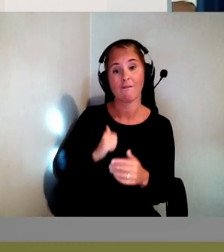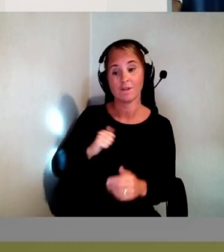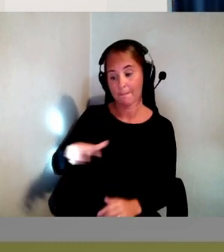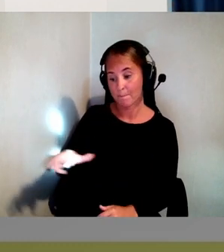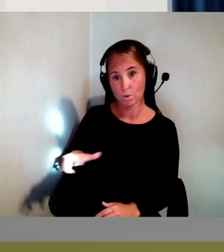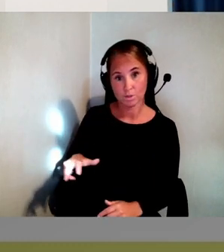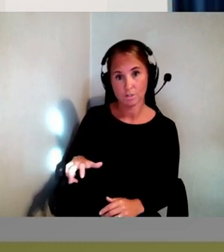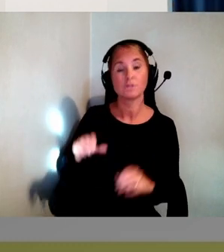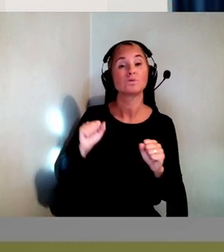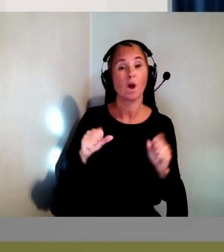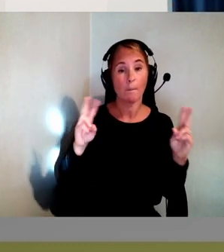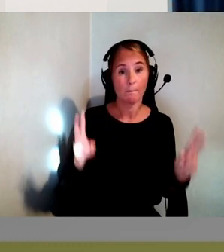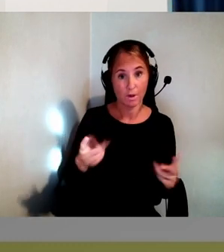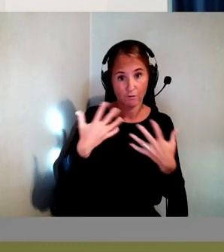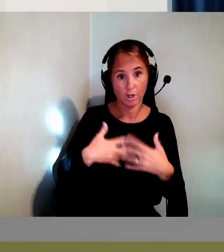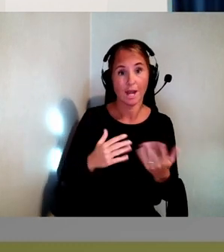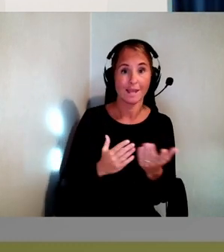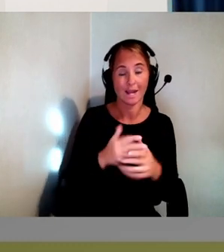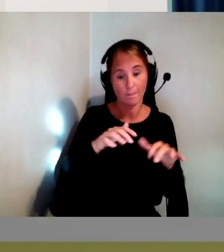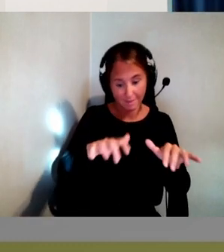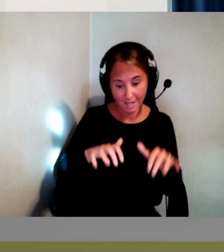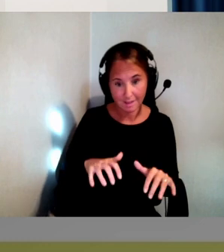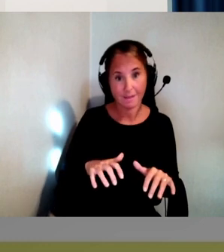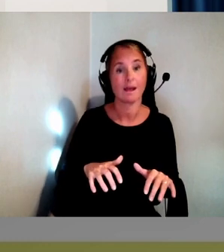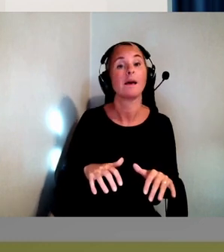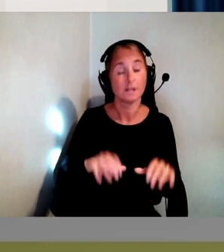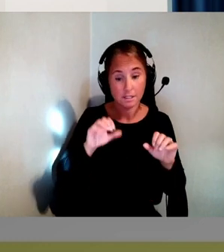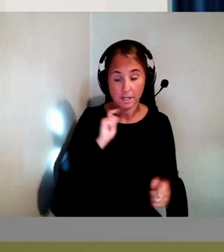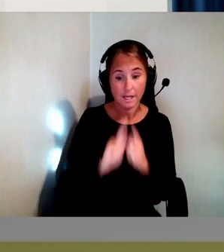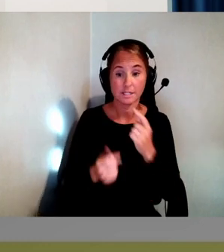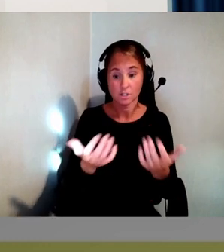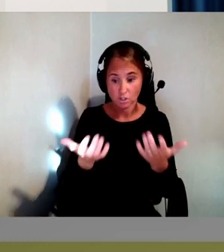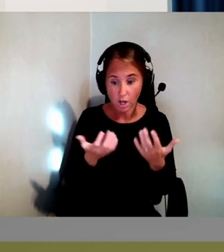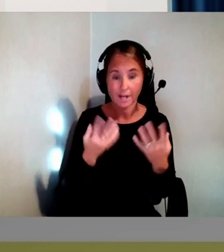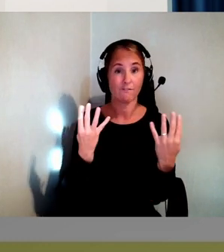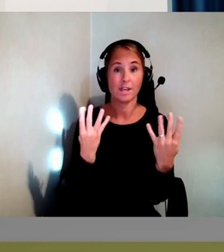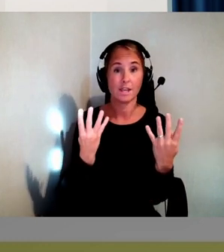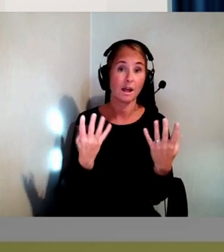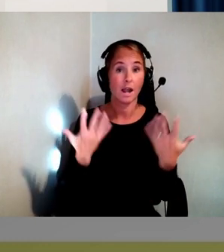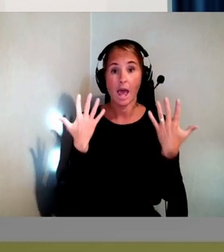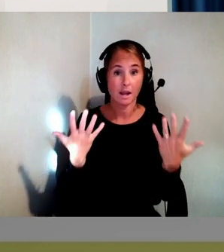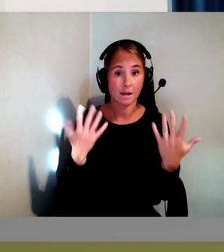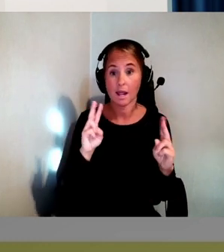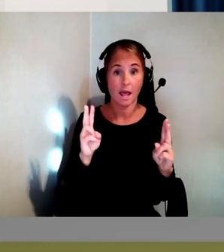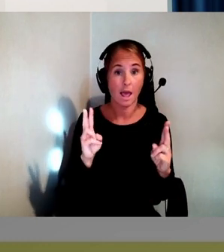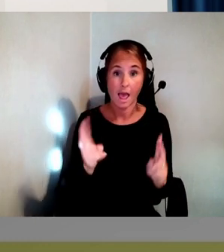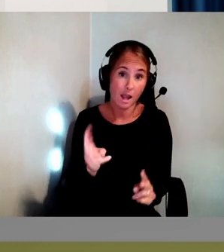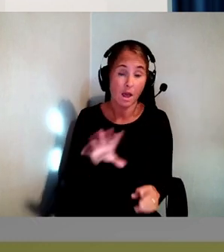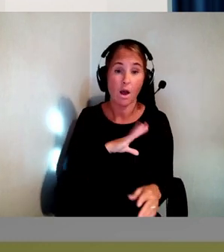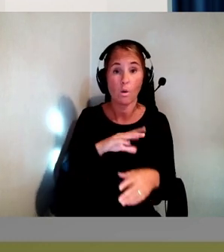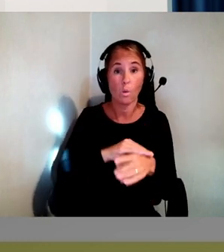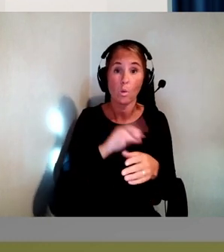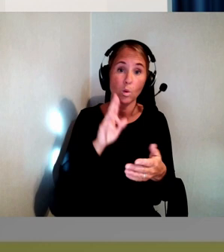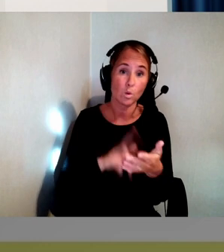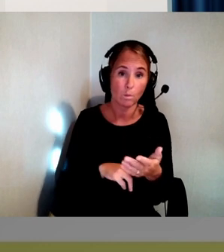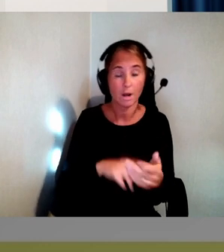grundgjutning för att du Kane sakna fingrar eller händer eller har en sjukdom eller Eh har bara jätteont för stunden